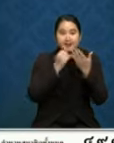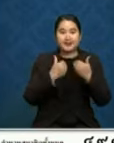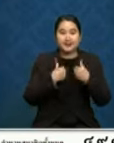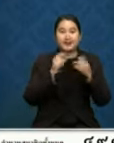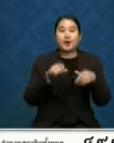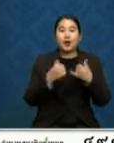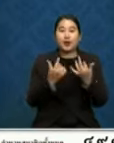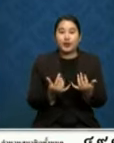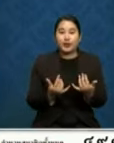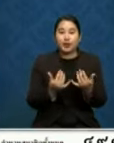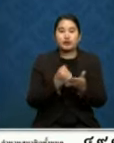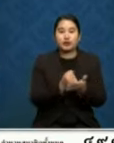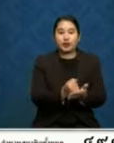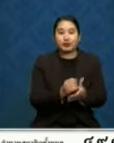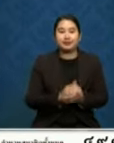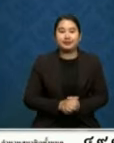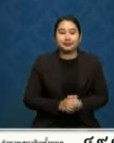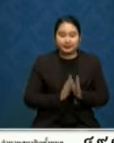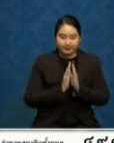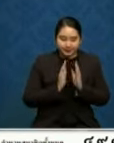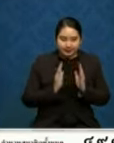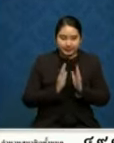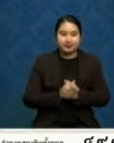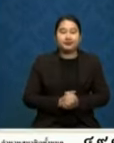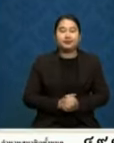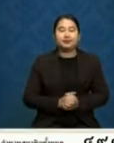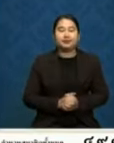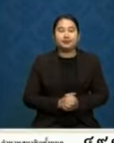ต้องรอความช่วยเหลือครับขอบคุณครับ